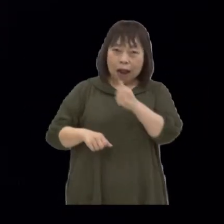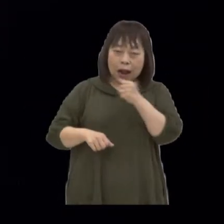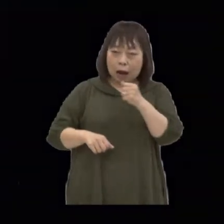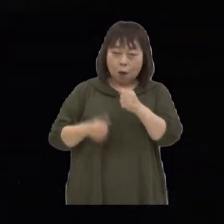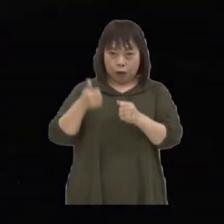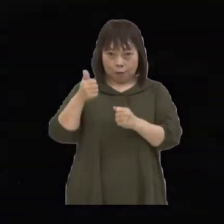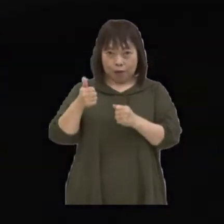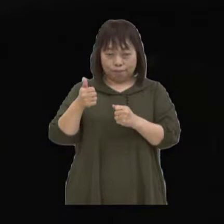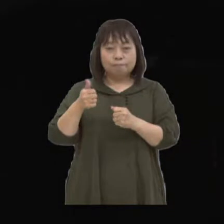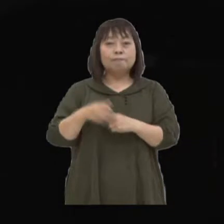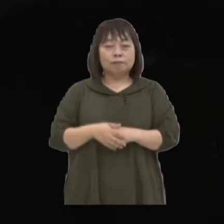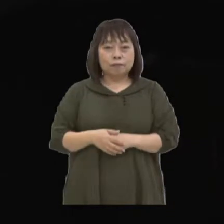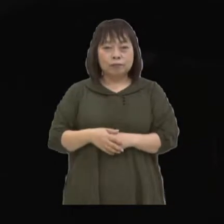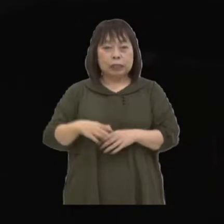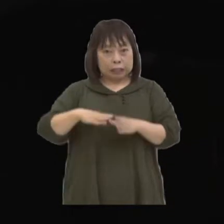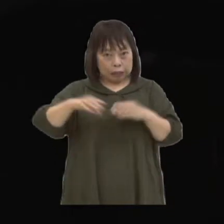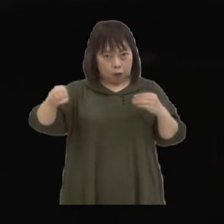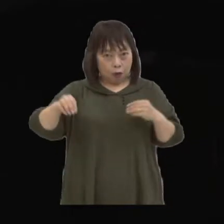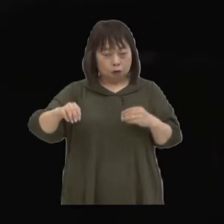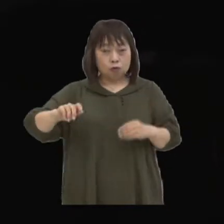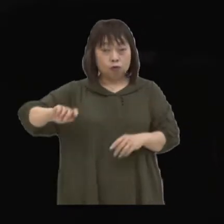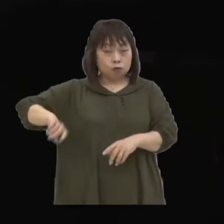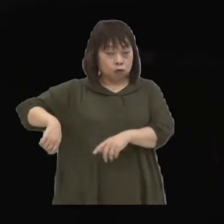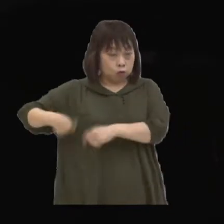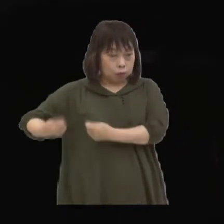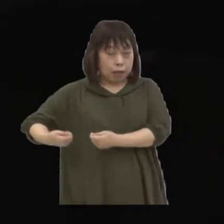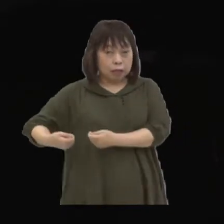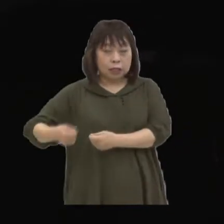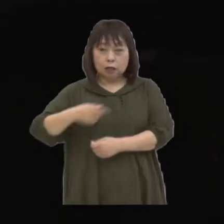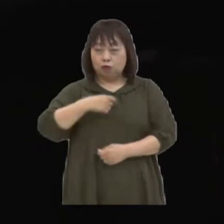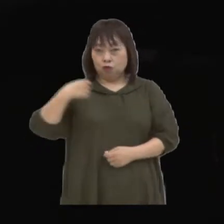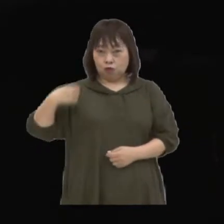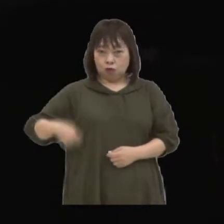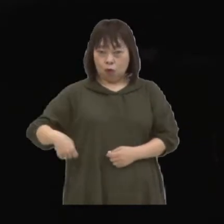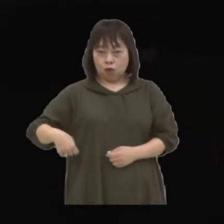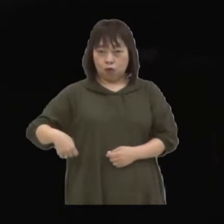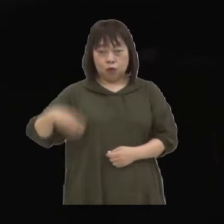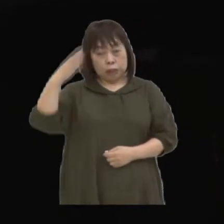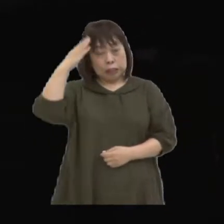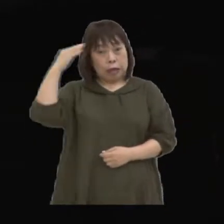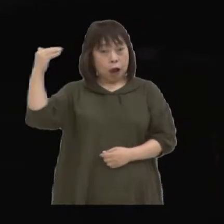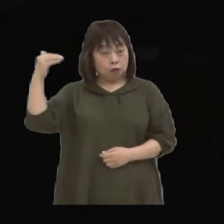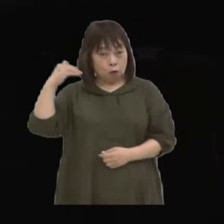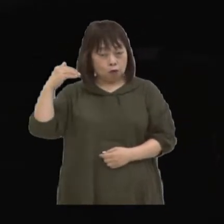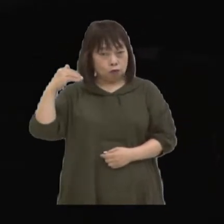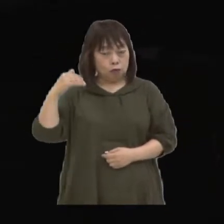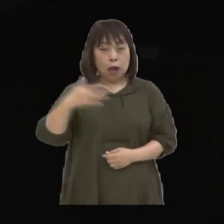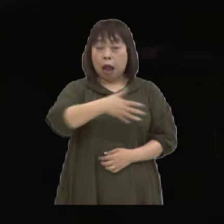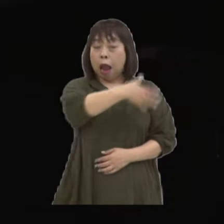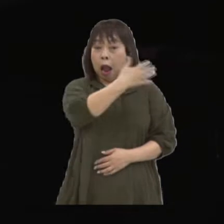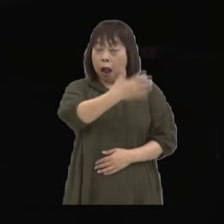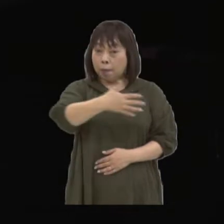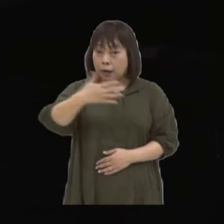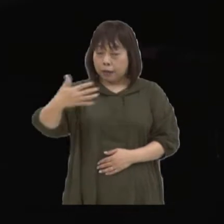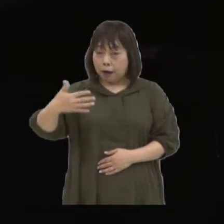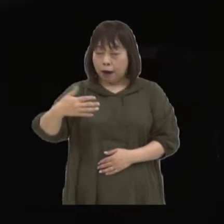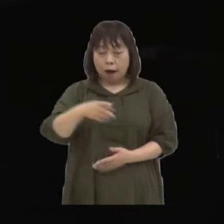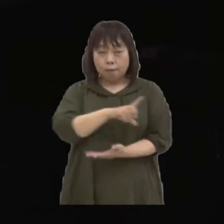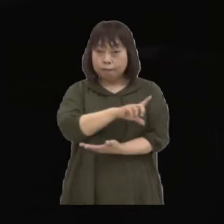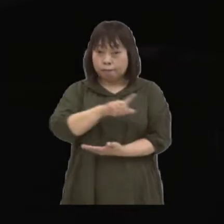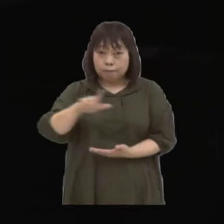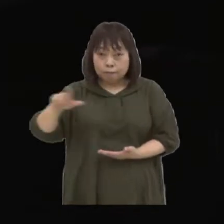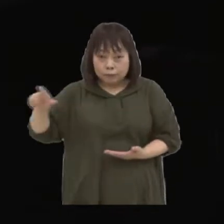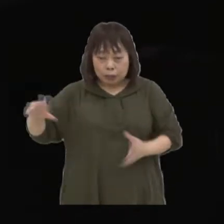めスペイン、中国、韓国、アメリカ、ルーマニア、ハンガリー